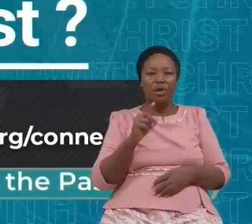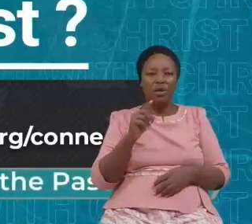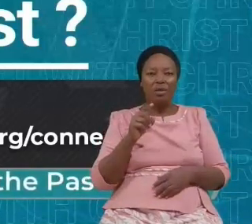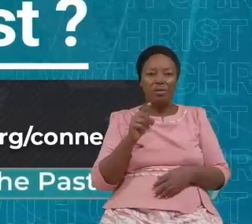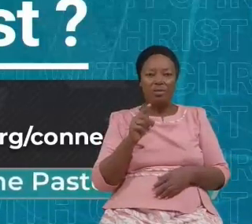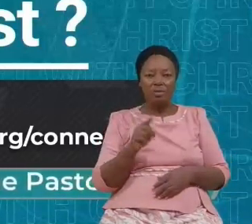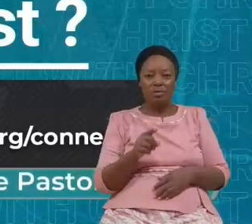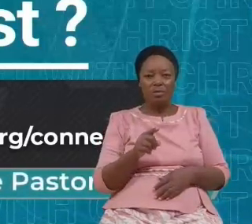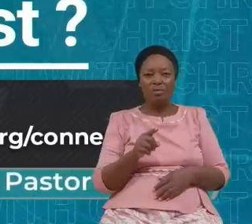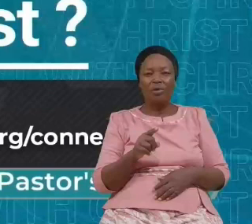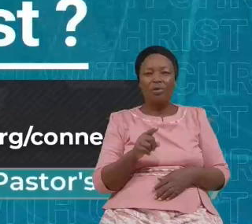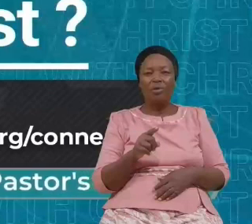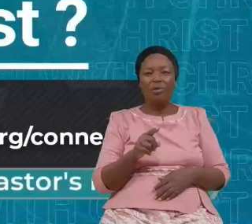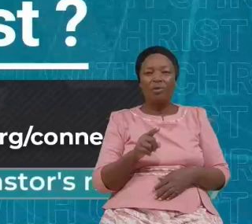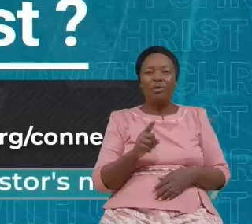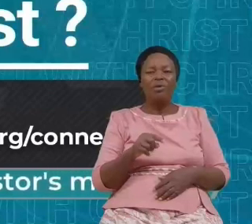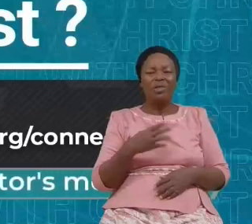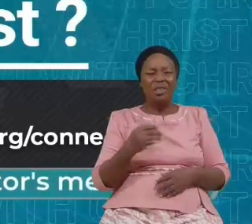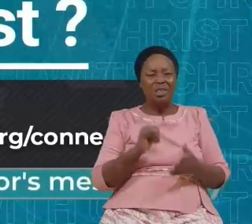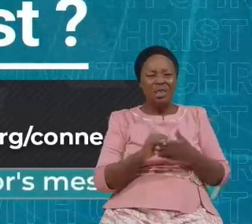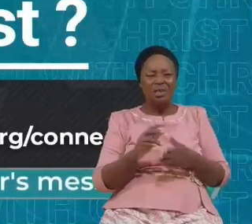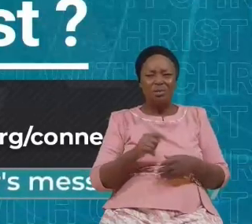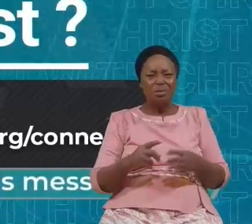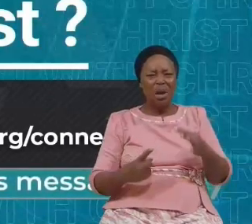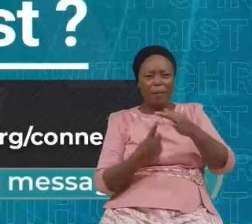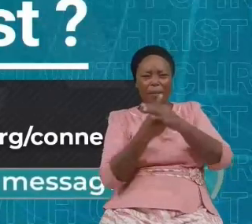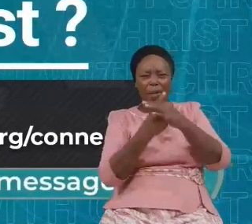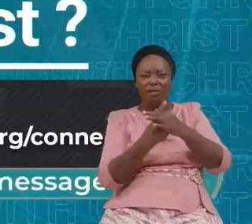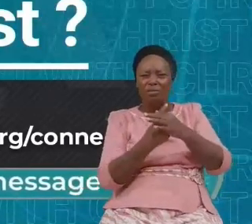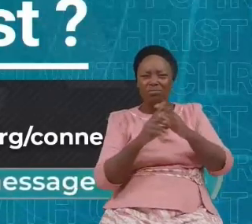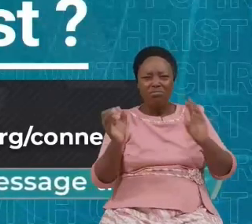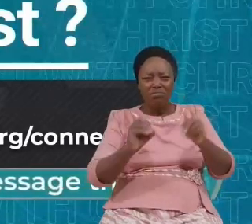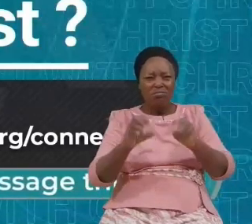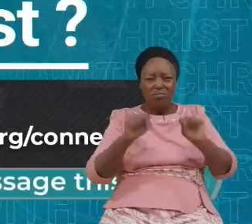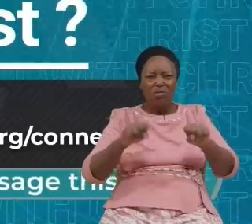les choses qui semblent impossibles avant